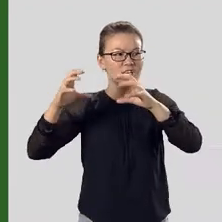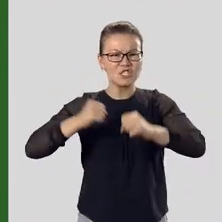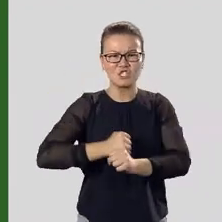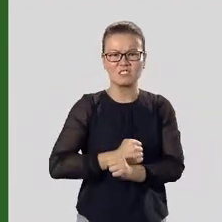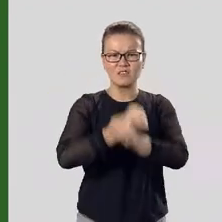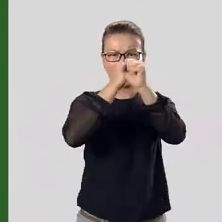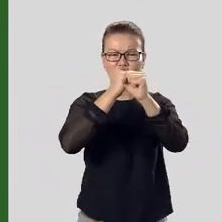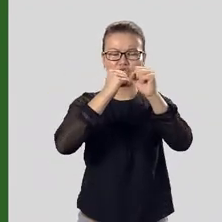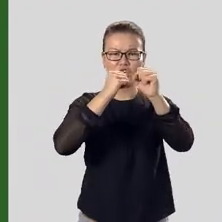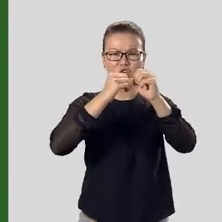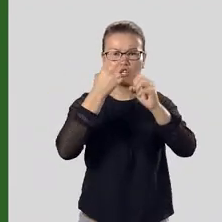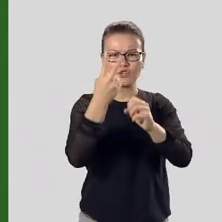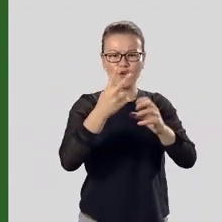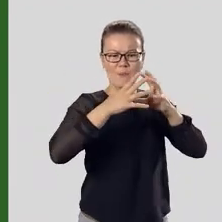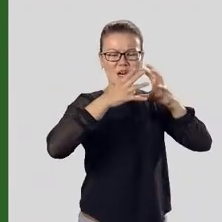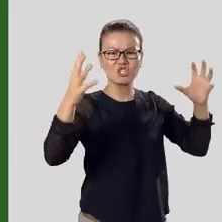сверхновые звезды.